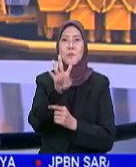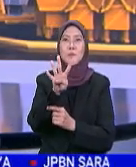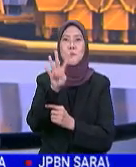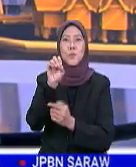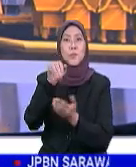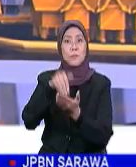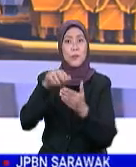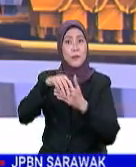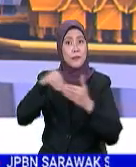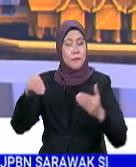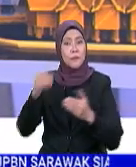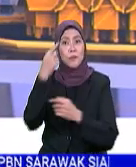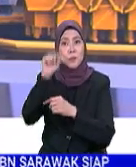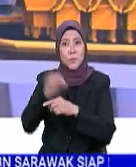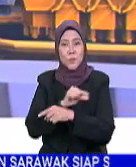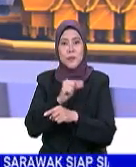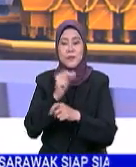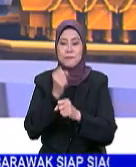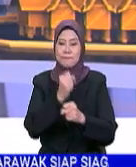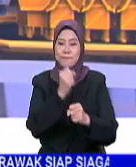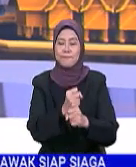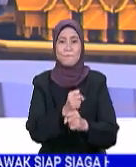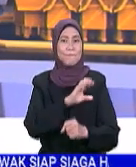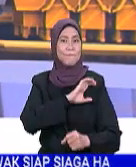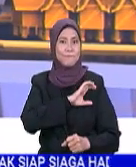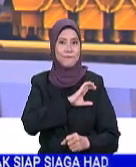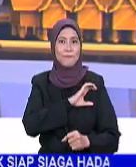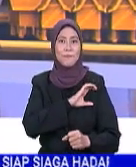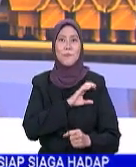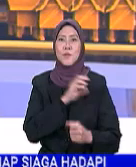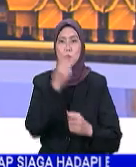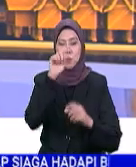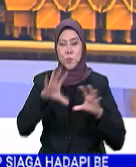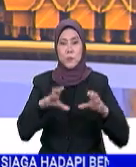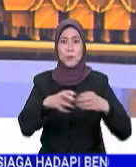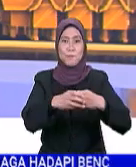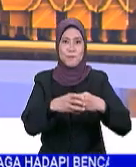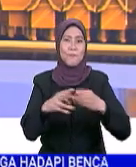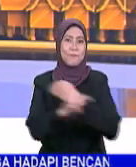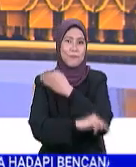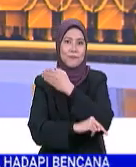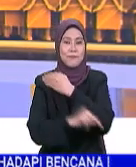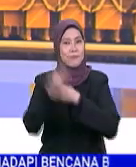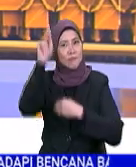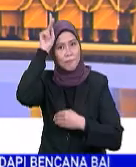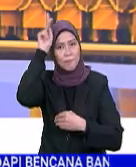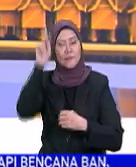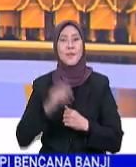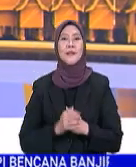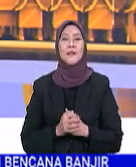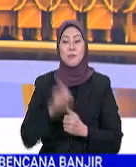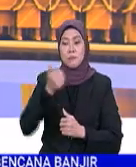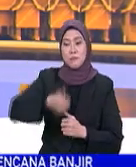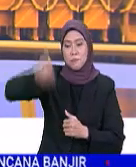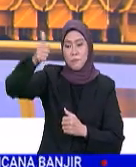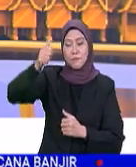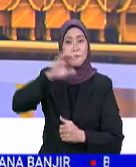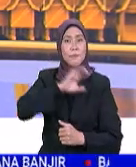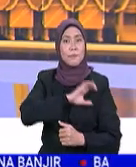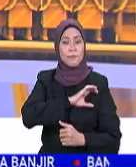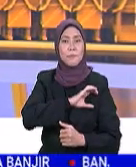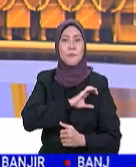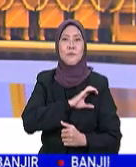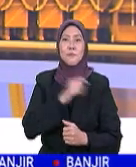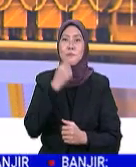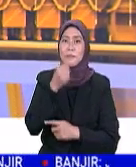r000 bagi kegunaan dalam penugasan kepolisian di kontinen negeri itu ketua polis Kelantan Datuk shfiin Mad berkata